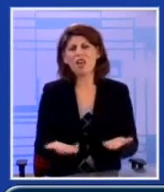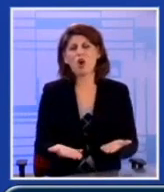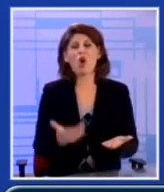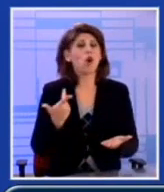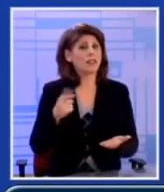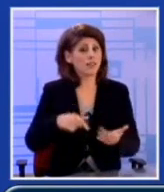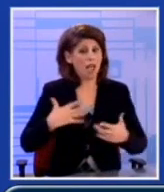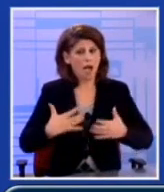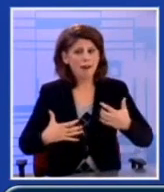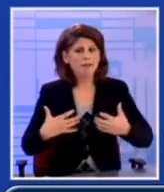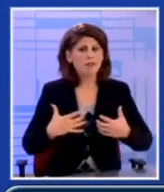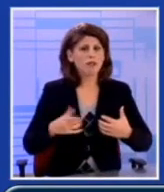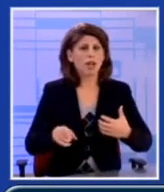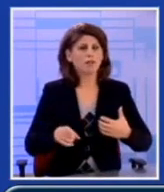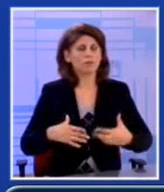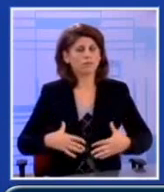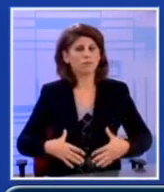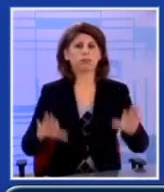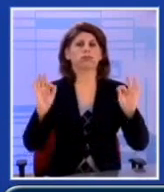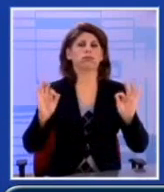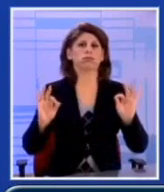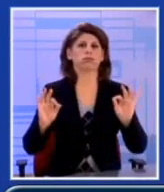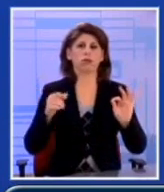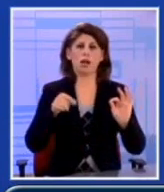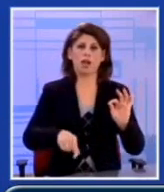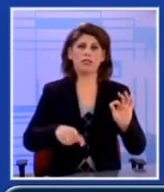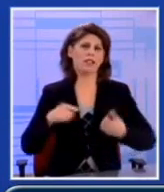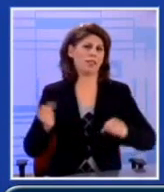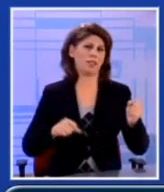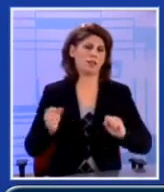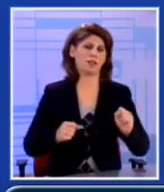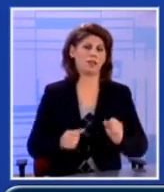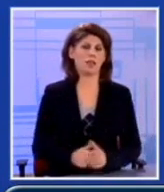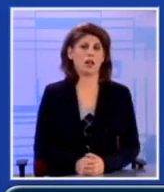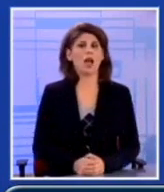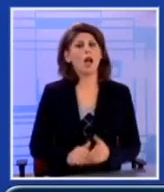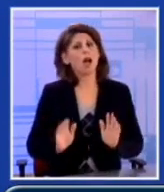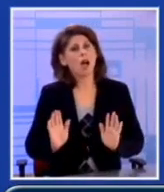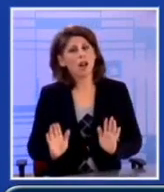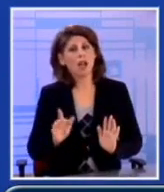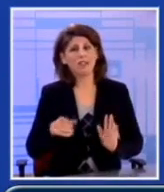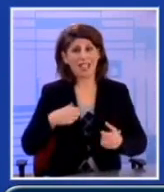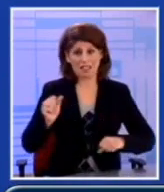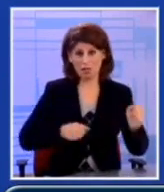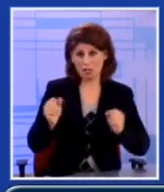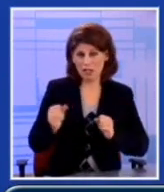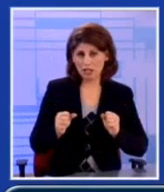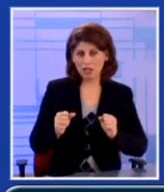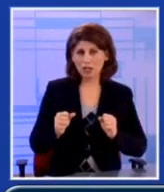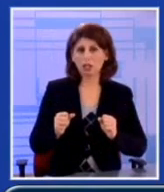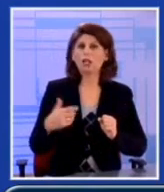ανησυχία ήταν που πυροδότησε και αυτήν την αντίδραση. Όμως η αντίδραση αυτή